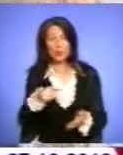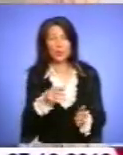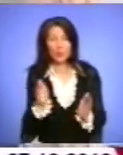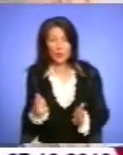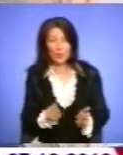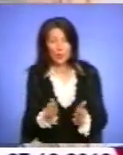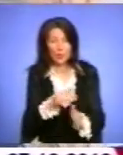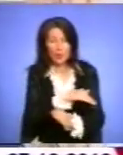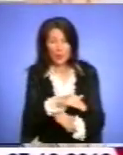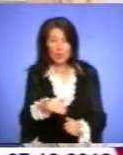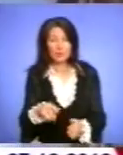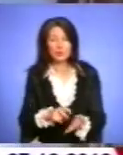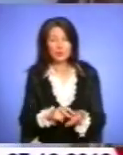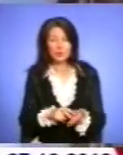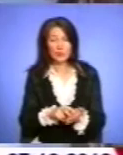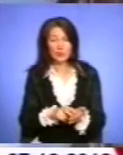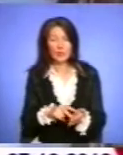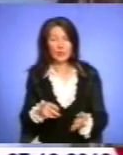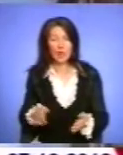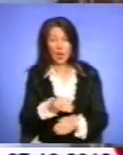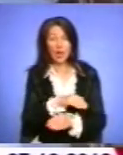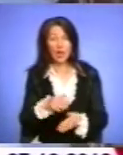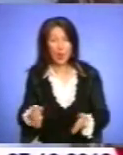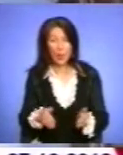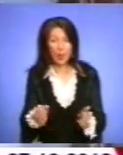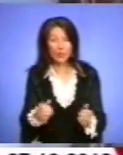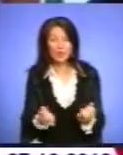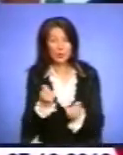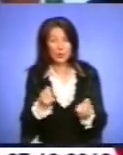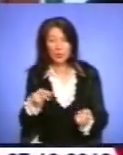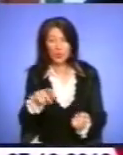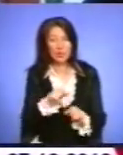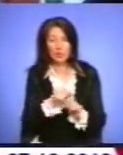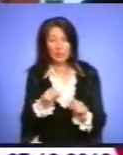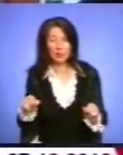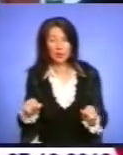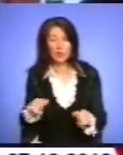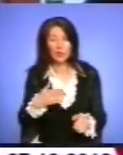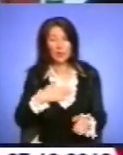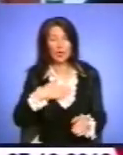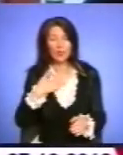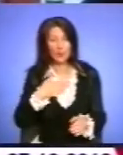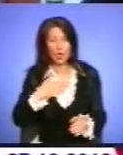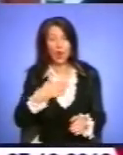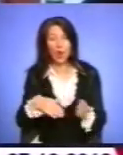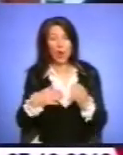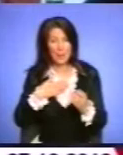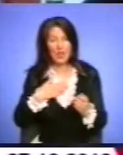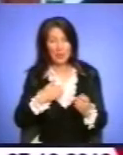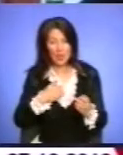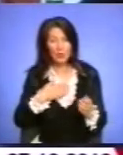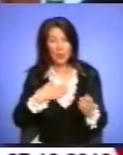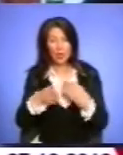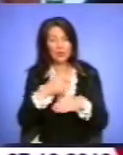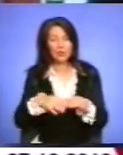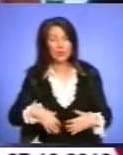вулицями. Альтернатива йти по проїжджій частині приваблює небагатьох. Мені з моєю інвалідністю страшно. І